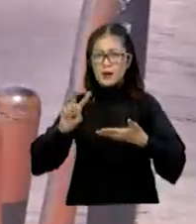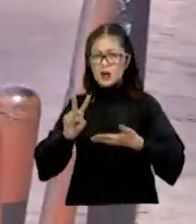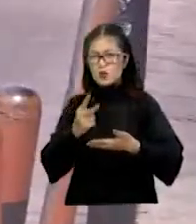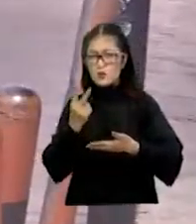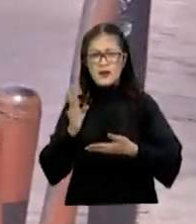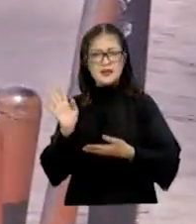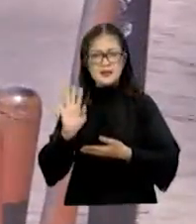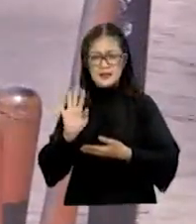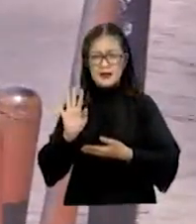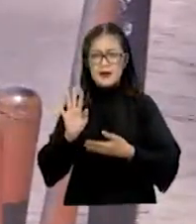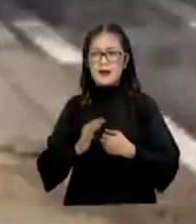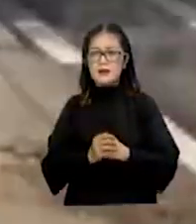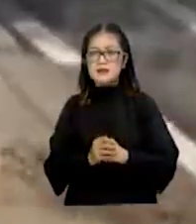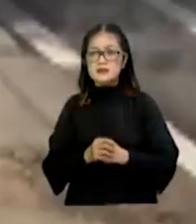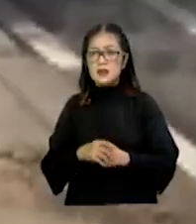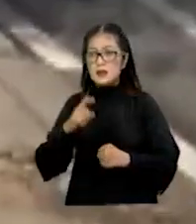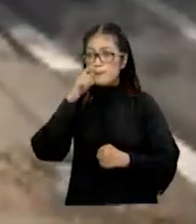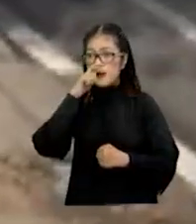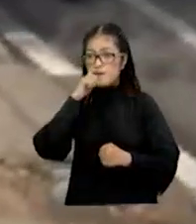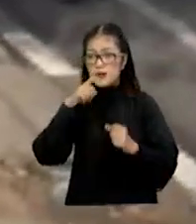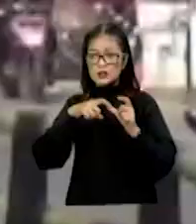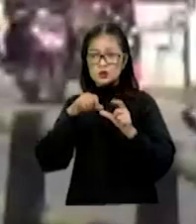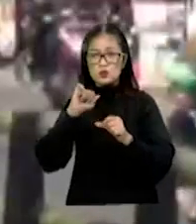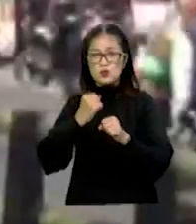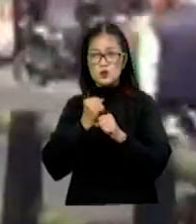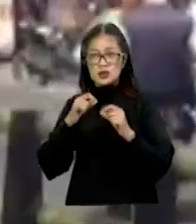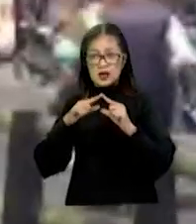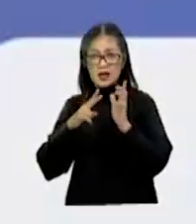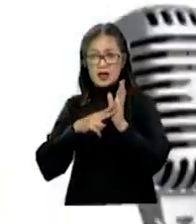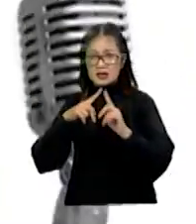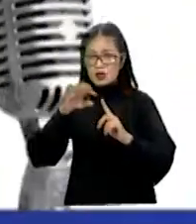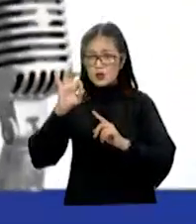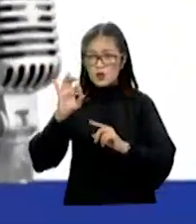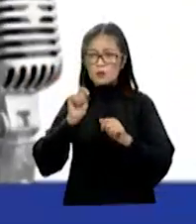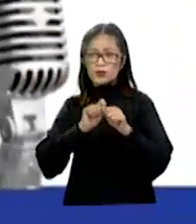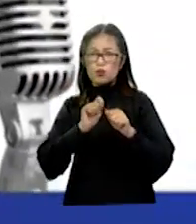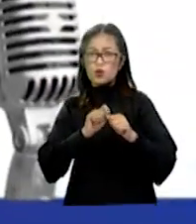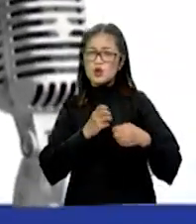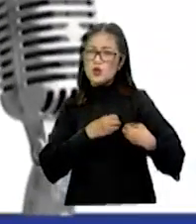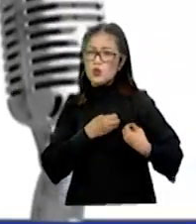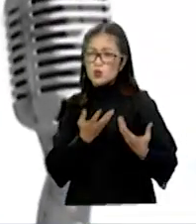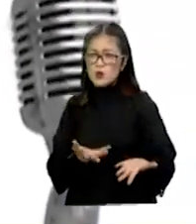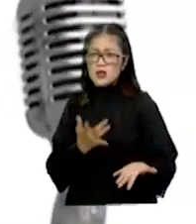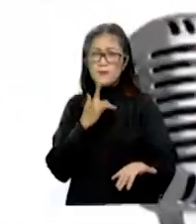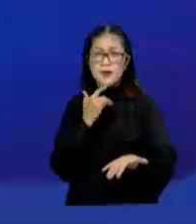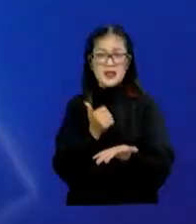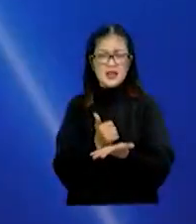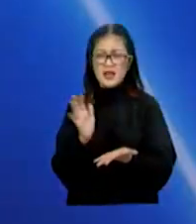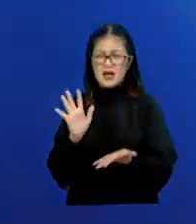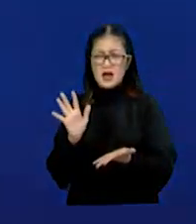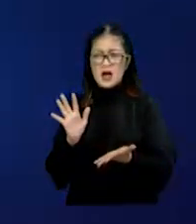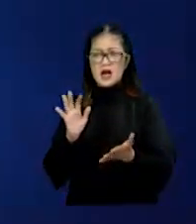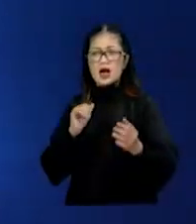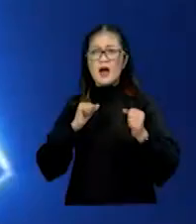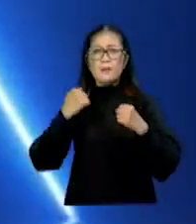DKI Jakarta, Sugiyato, menilai kebijakan ini merugikan dan tidak terlalu penting. Hal tersebut dibahas dalam podcast Aksi Nyata dari Kamu Untuk Indonesia